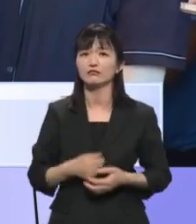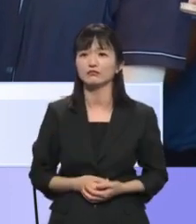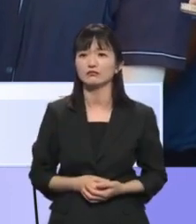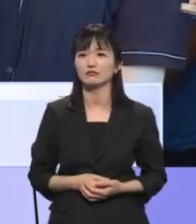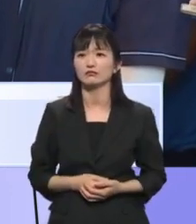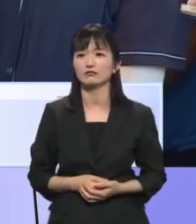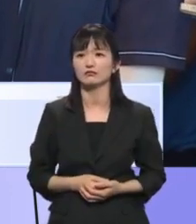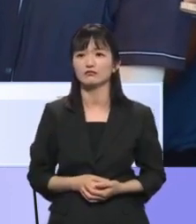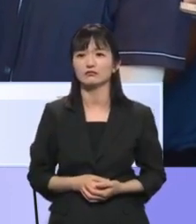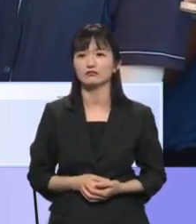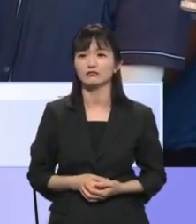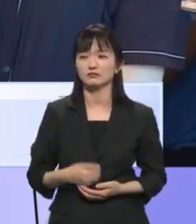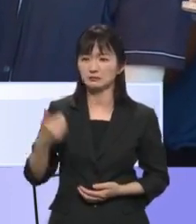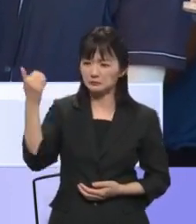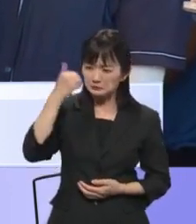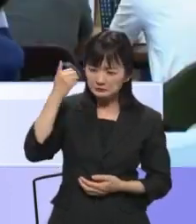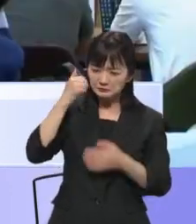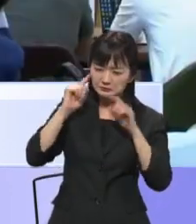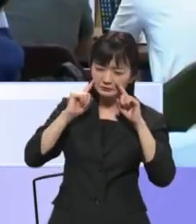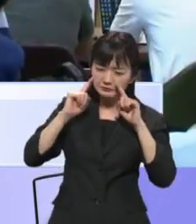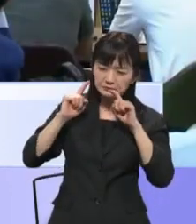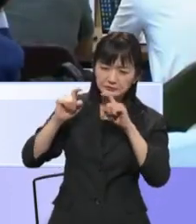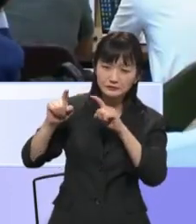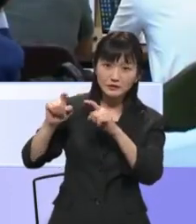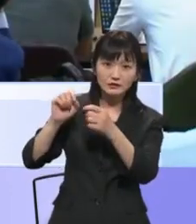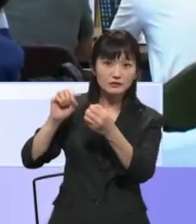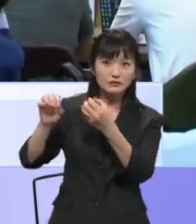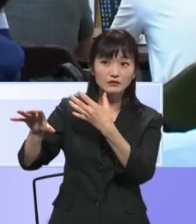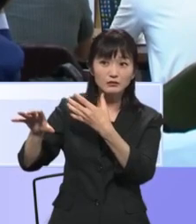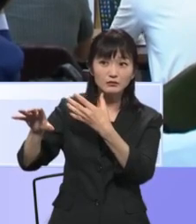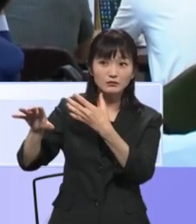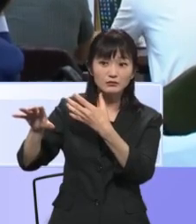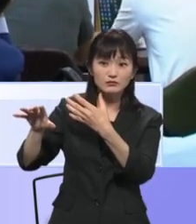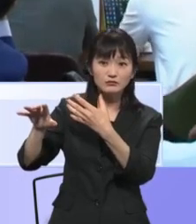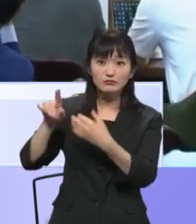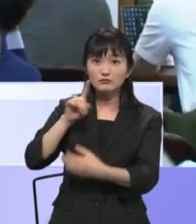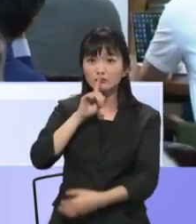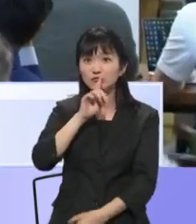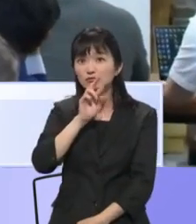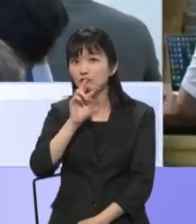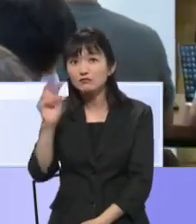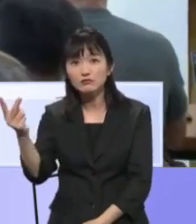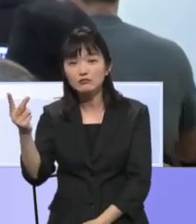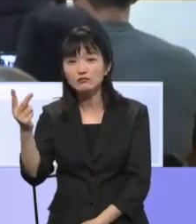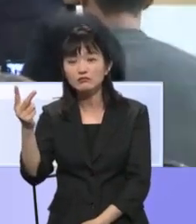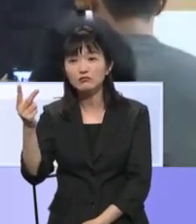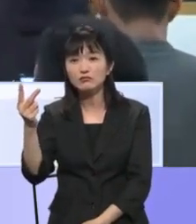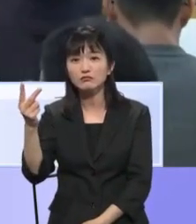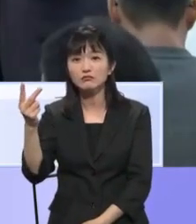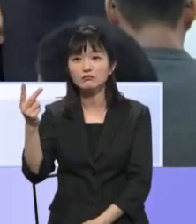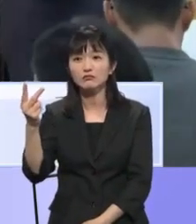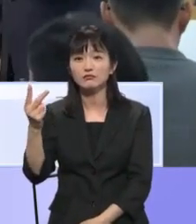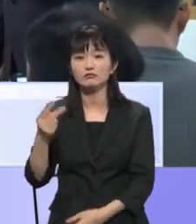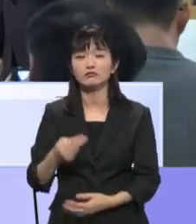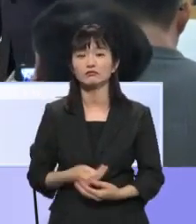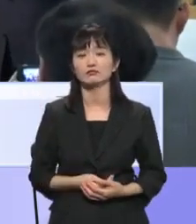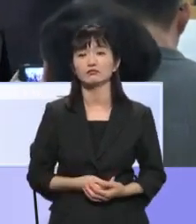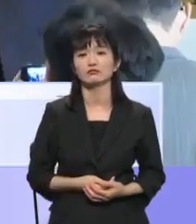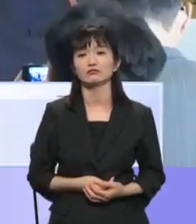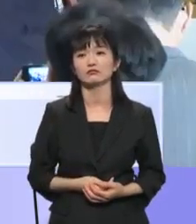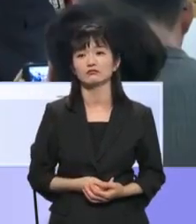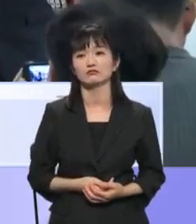그 의심할 수 있는 부분에 대해서 답을 주시오 했더니 계속 말이 바뀌고 있는 것이고 거기에 대해서 어떤 제대로